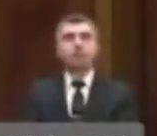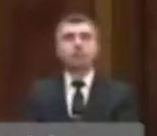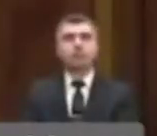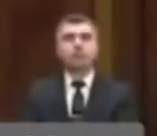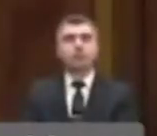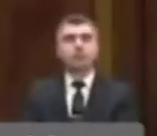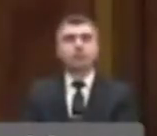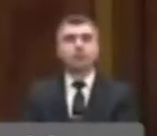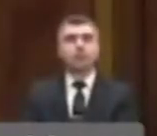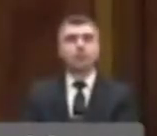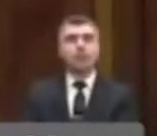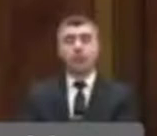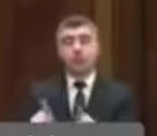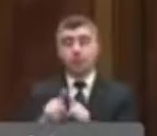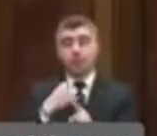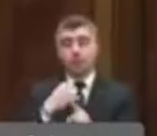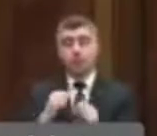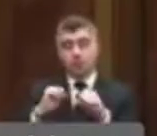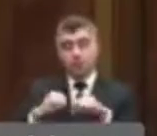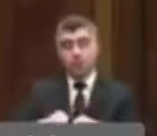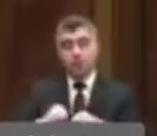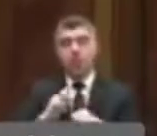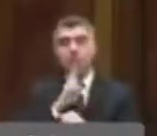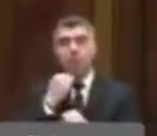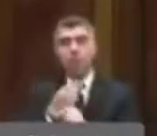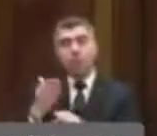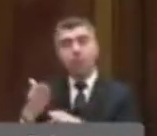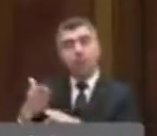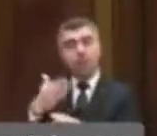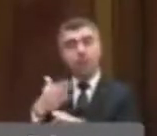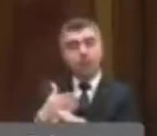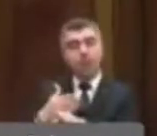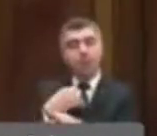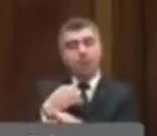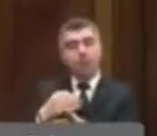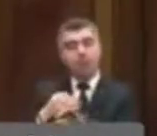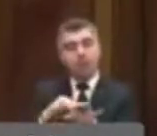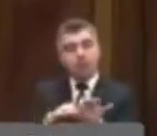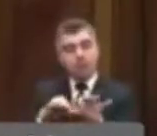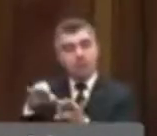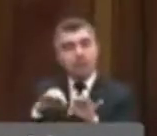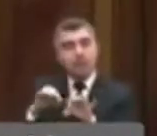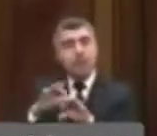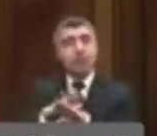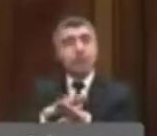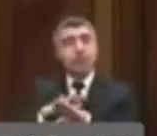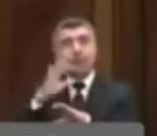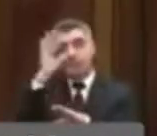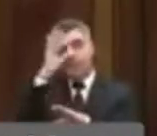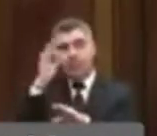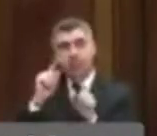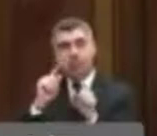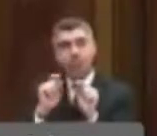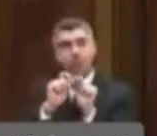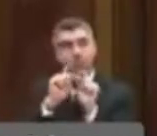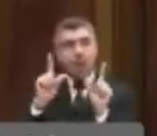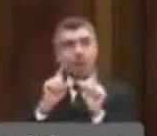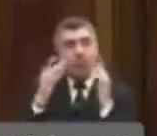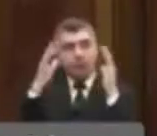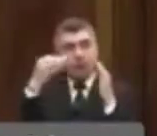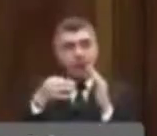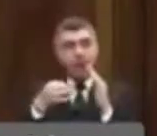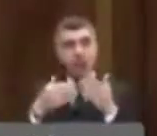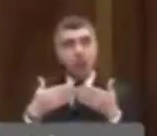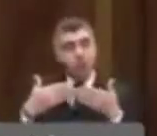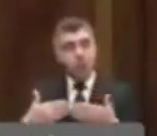بأننا ما استطعناش في الحكومات السابقة وضع سياسة ثقافية واضحة المعالم. دابا عاد غادي